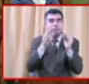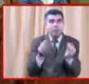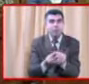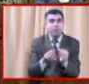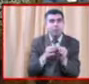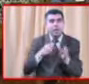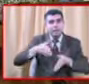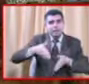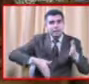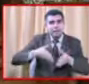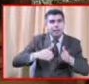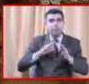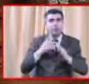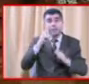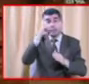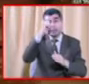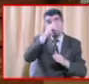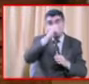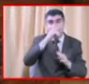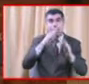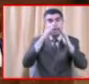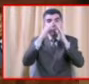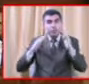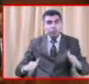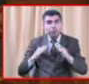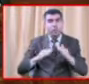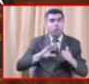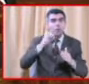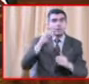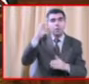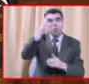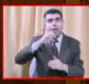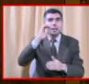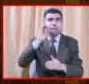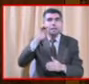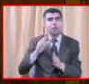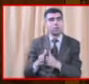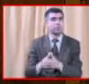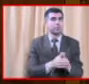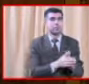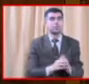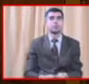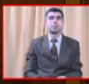الفيلاج، يعني بعض الدواور ديال إقليم الحوز ورزازات.